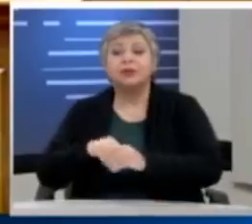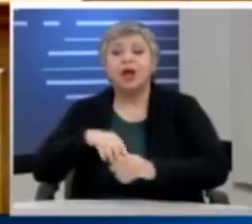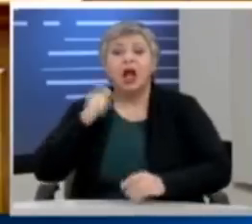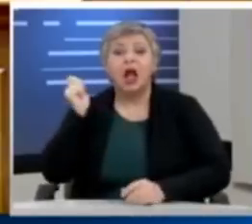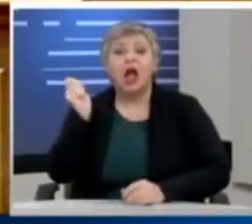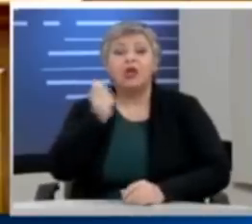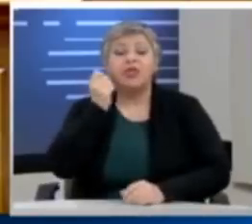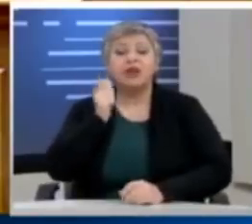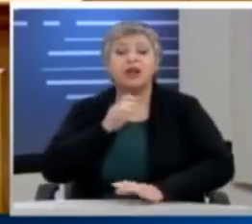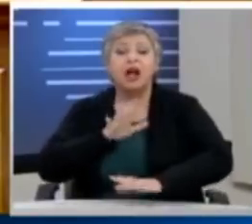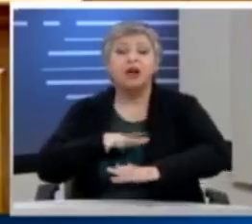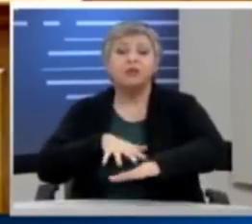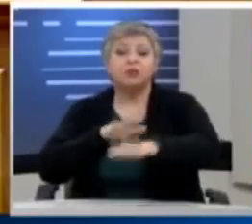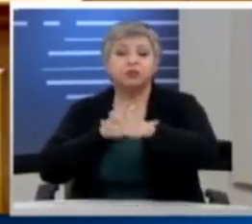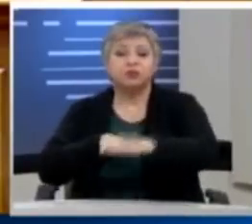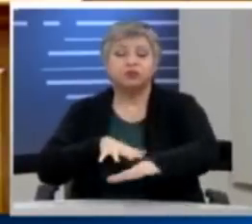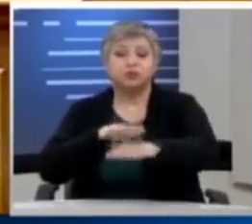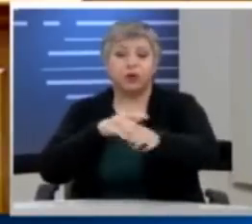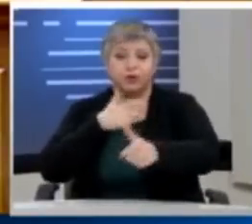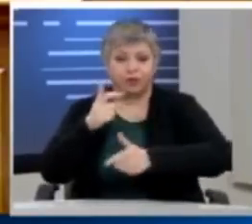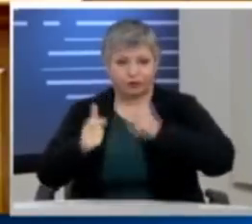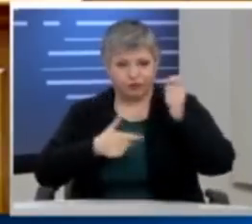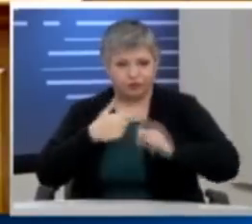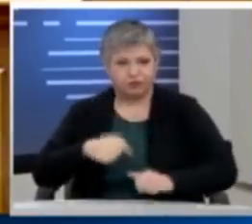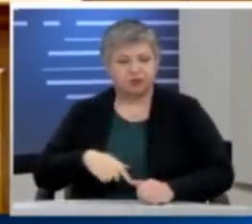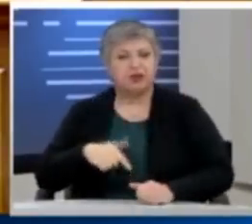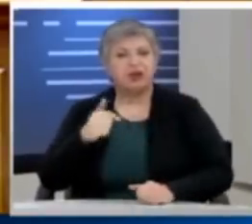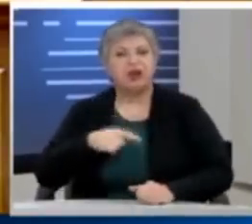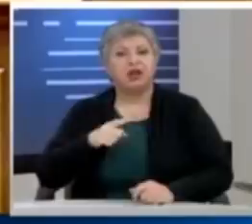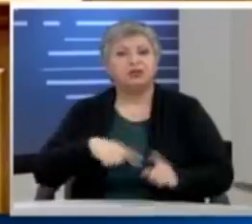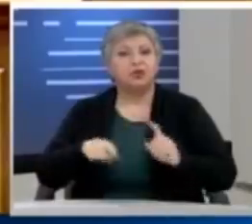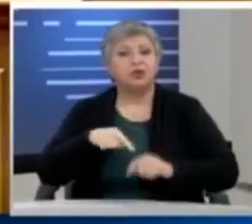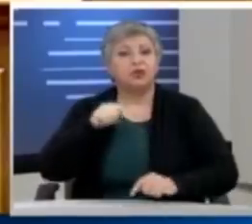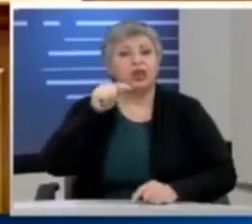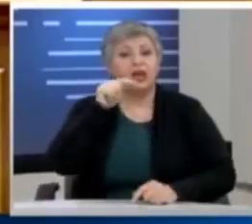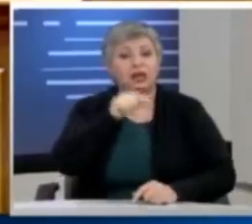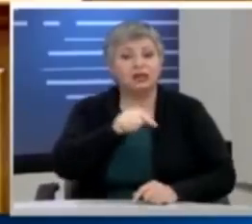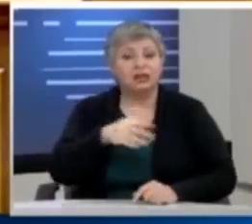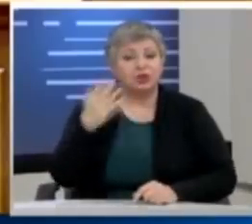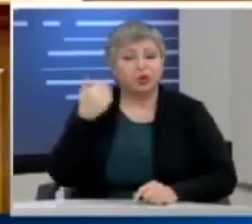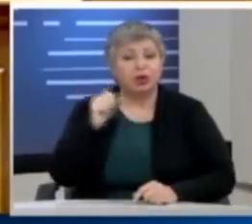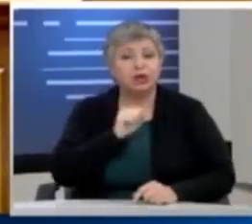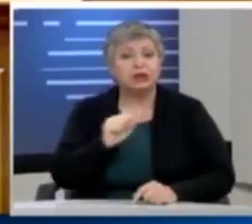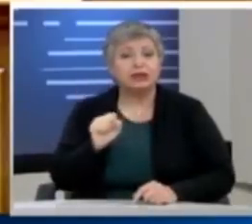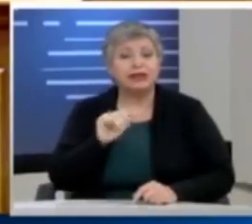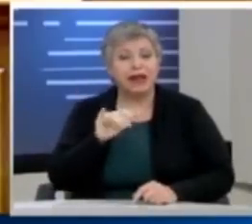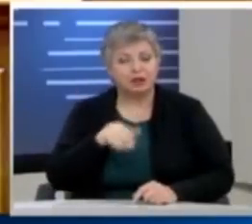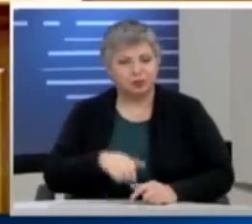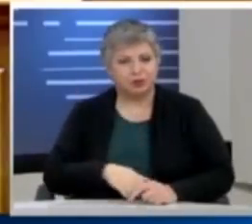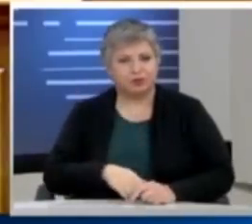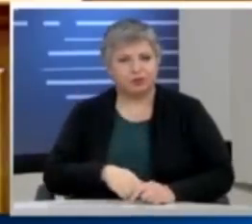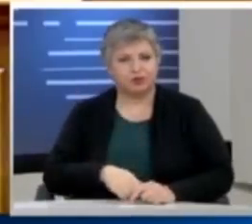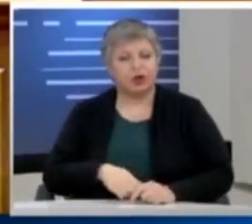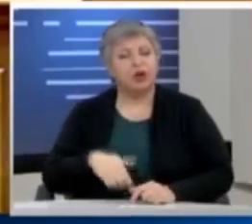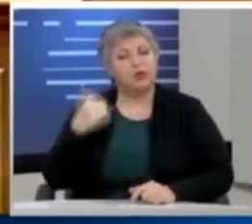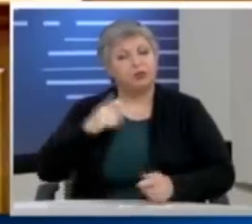συλλαλητήρια, αυτή ήταν το κόμμα σας, ο συνασπισμός, ο μετέπειτα ΣΥΡΙΖΑ, όταν